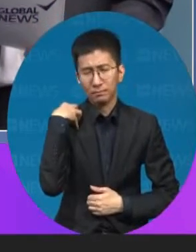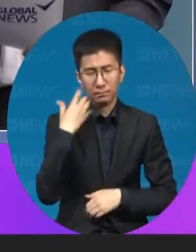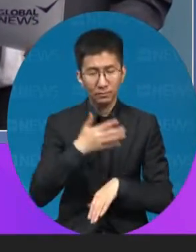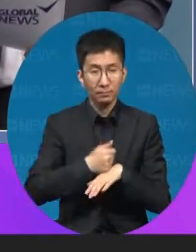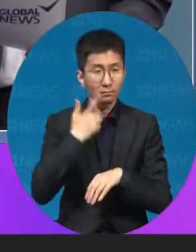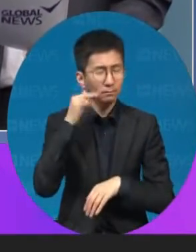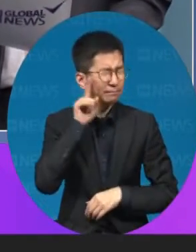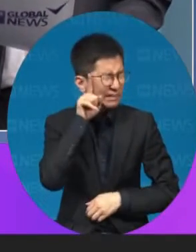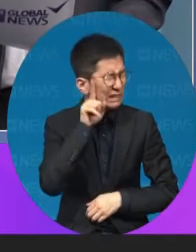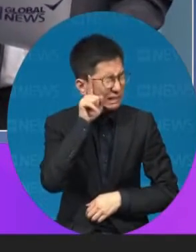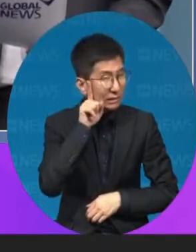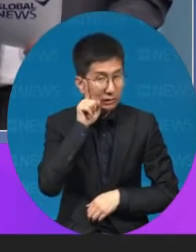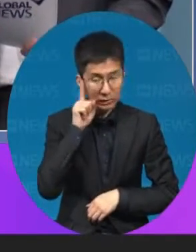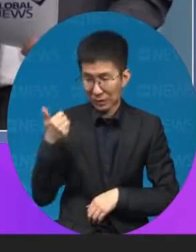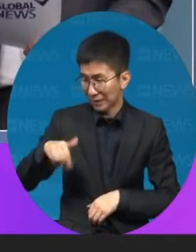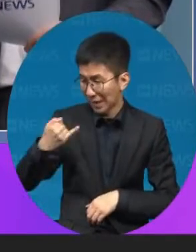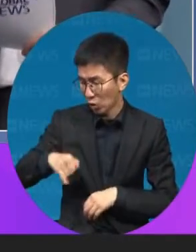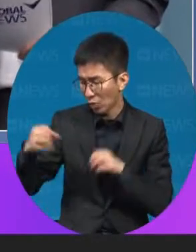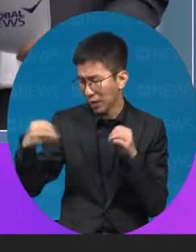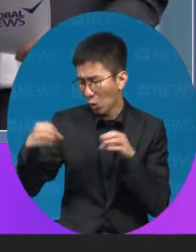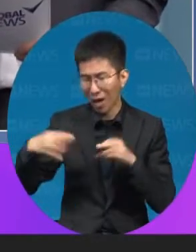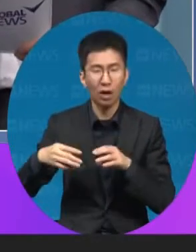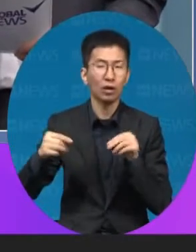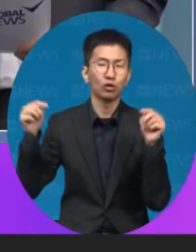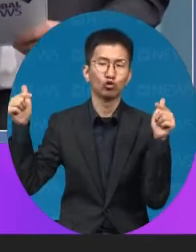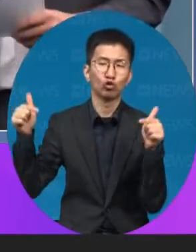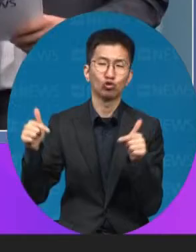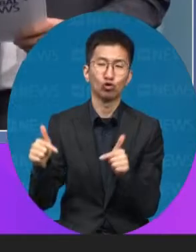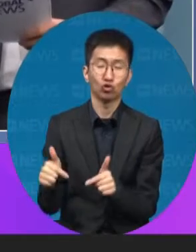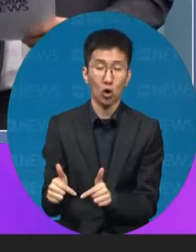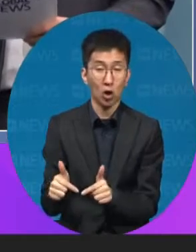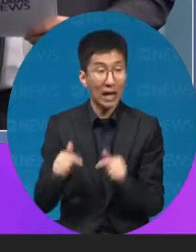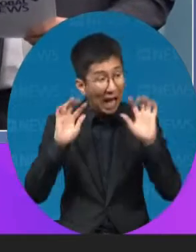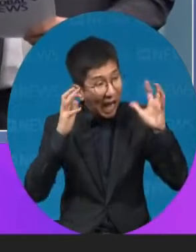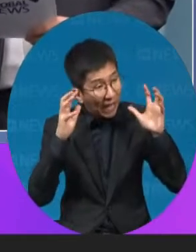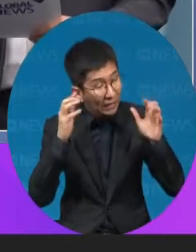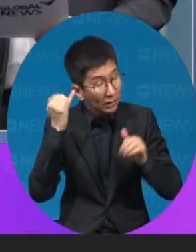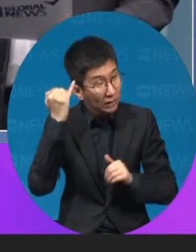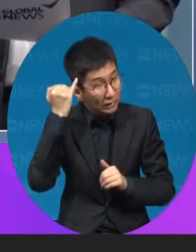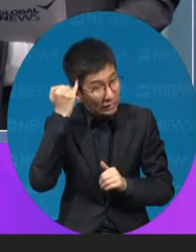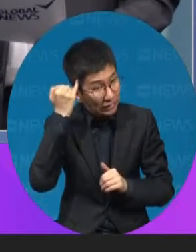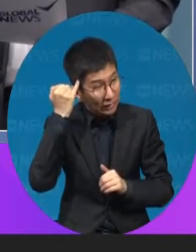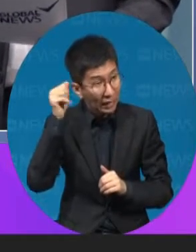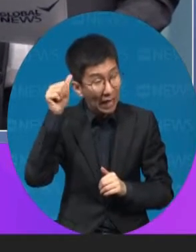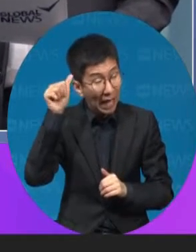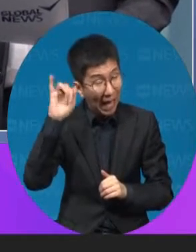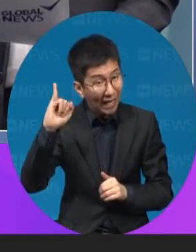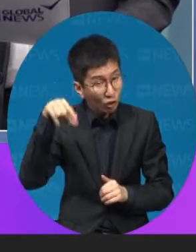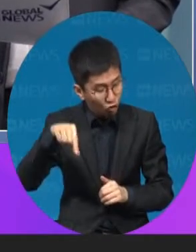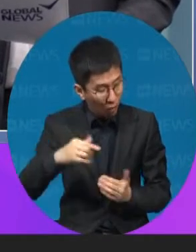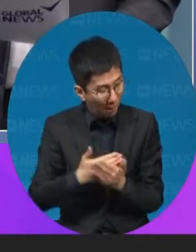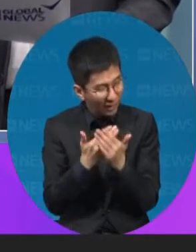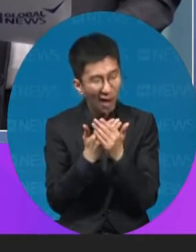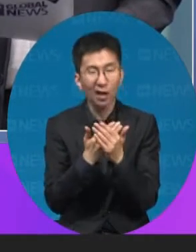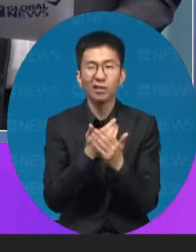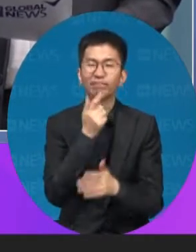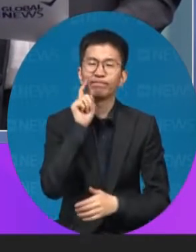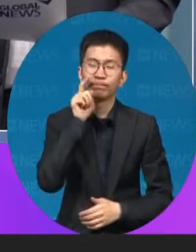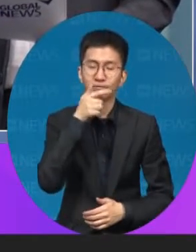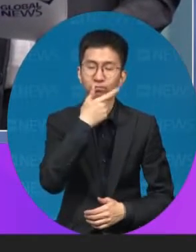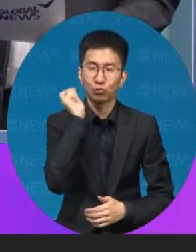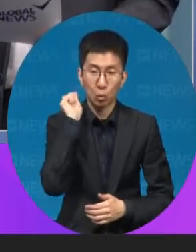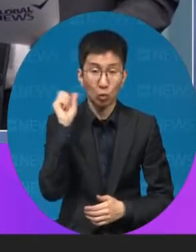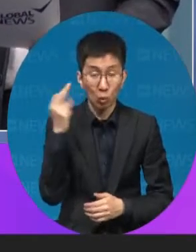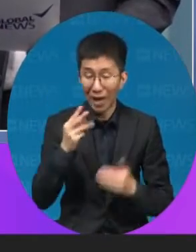이 스트레스로 자녀들과의 상호작용이 줄어서 아이들의 인지 발달이 더딘 겁니다 예 학교나 유치원 2 문에다 든 것도